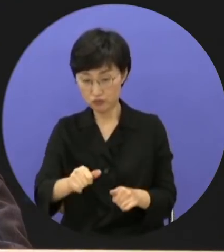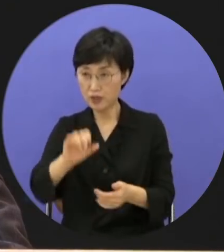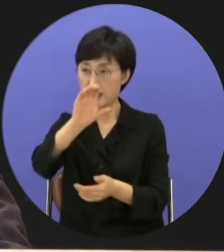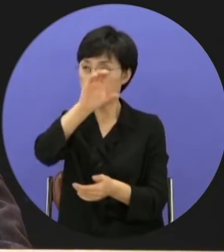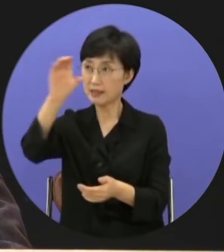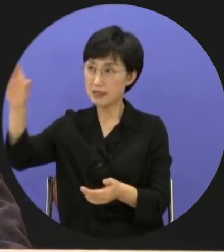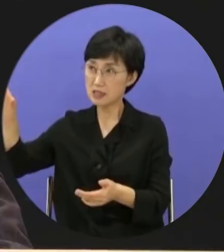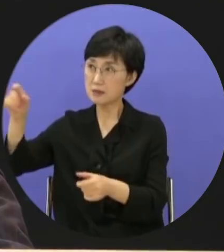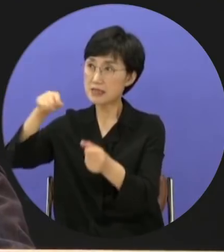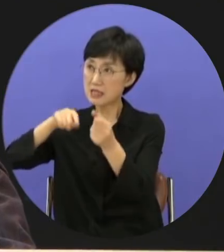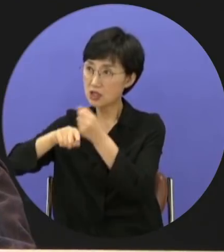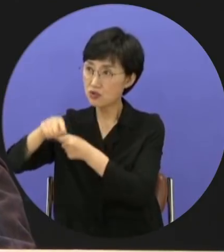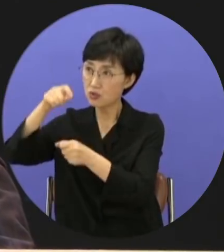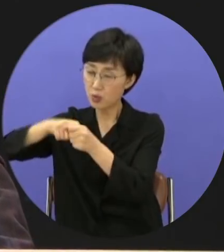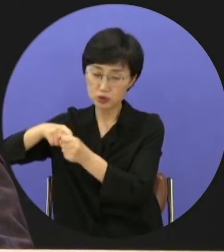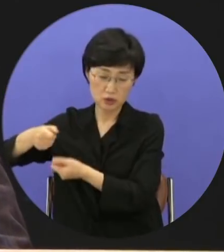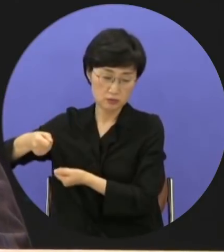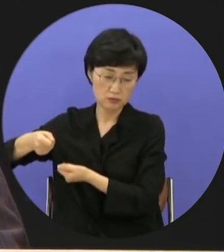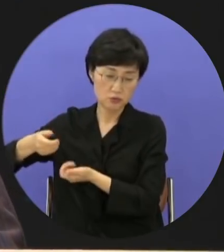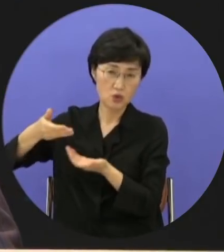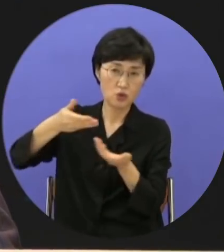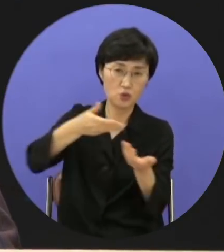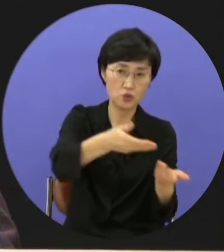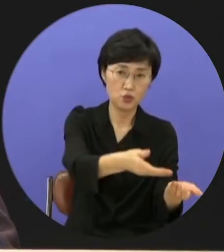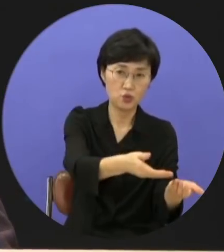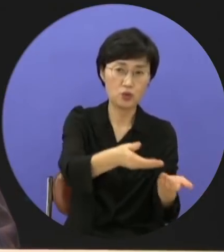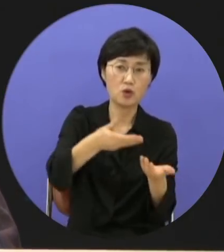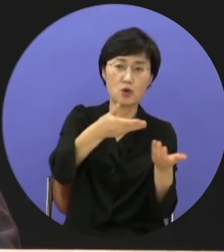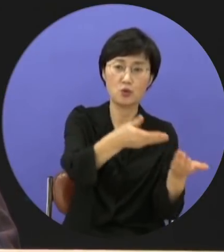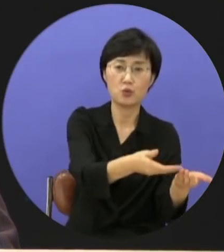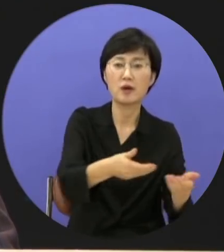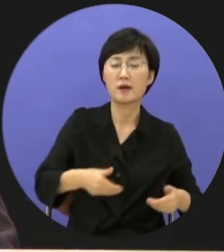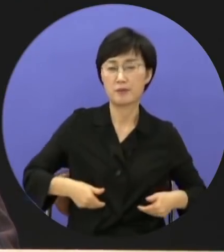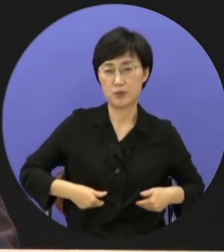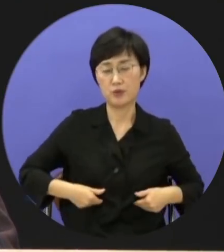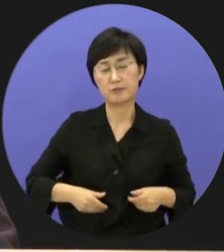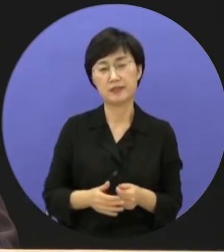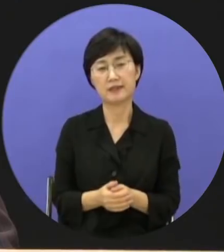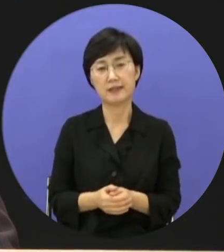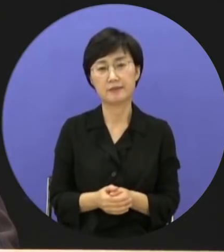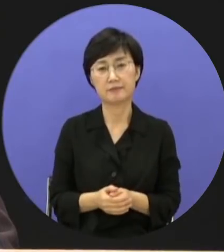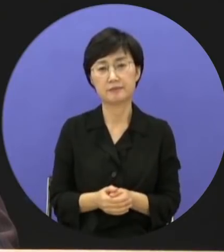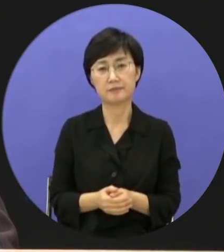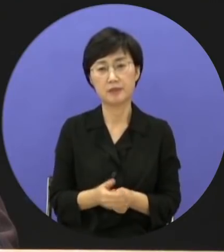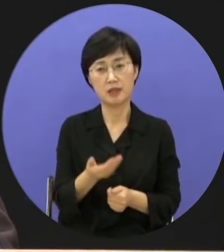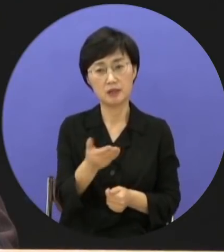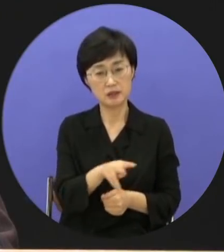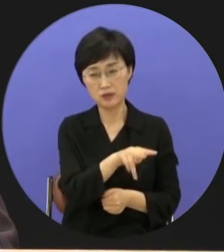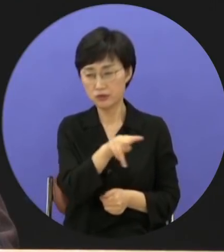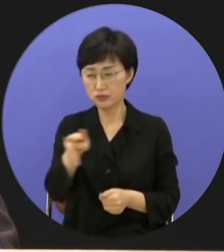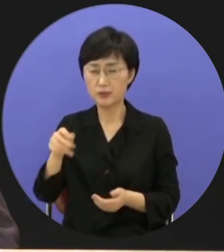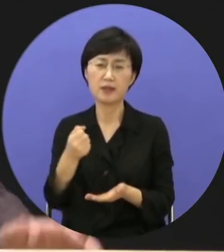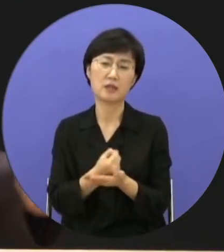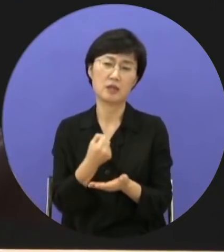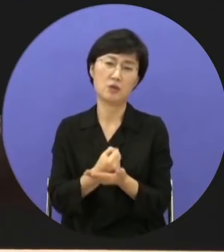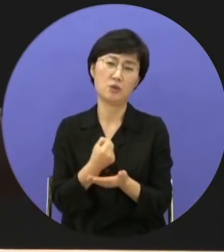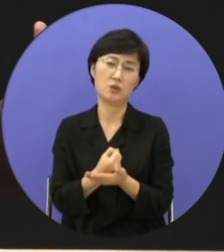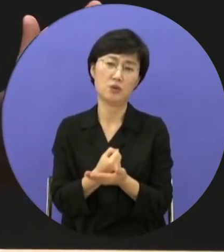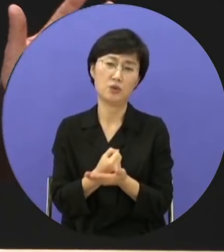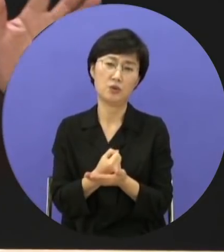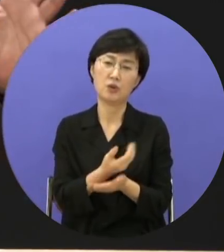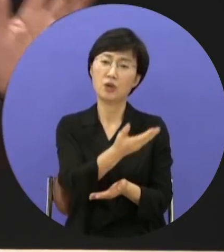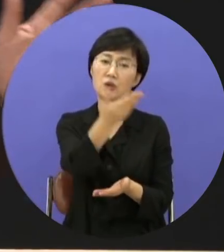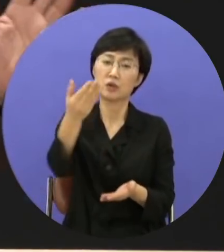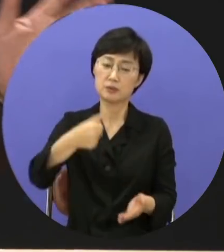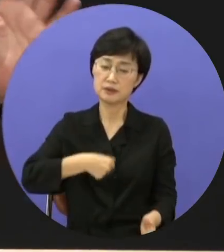돼요. This is enough to solve the problems of our posterity. This must be relayed to them. 안타깝습니다. How frustrating. 여러분